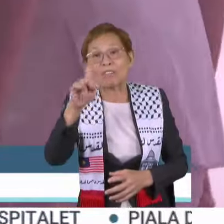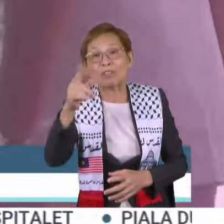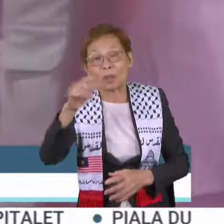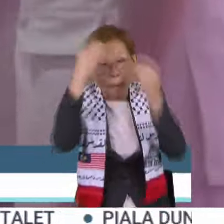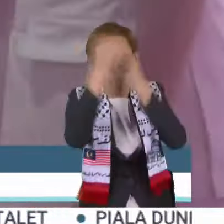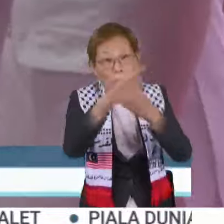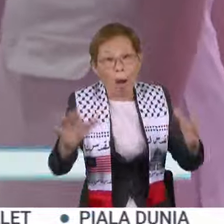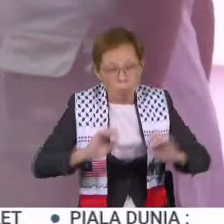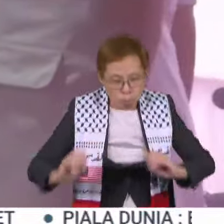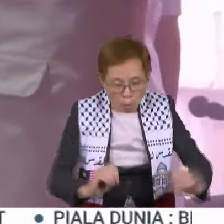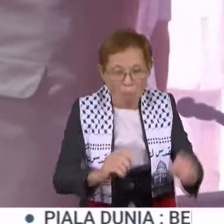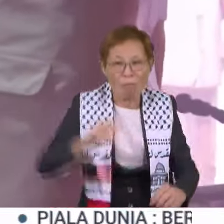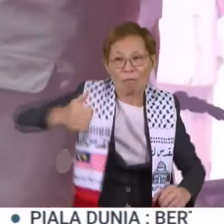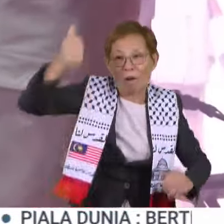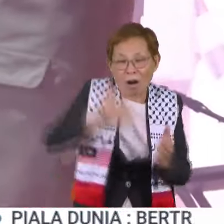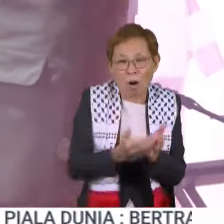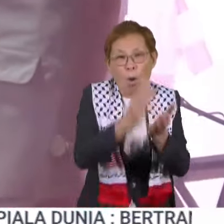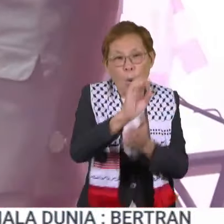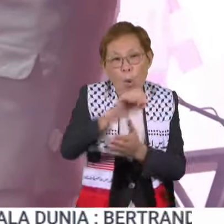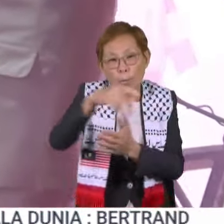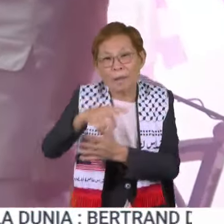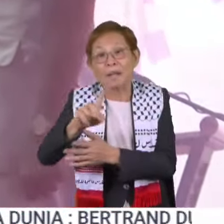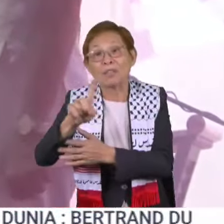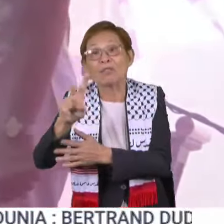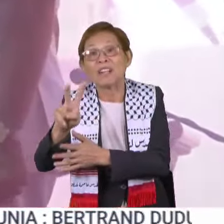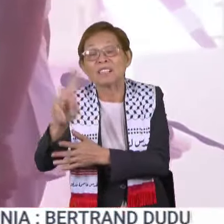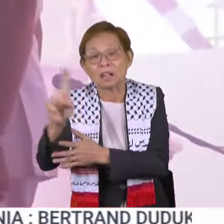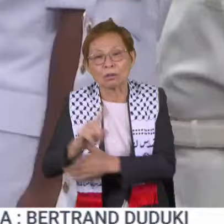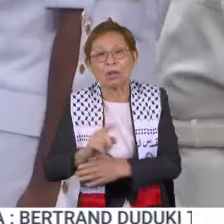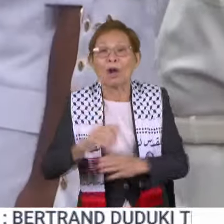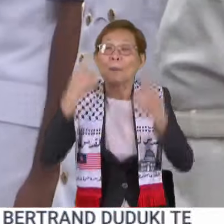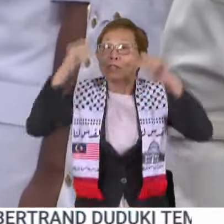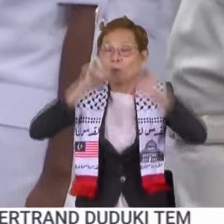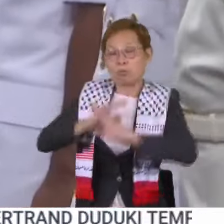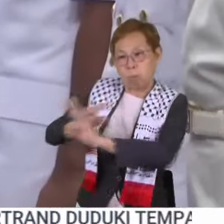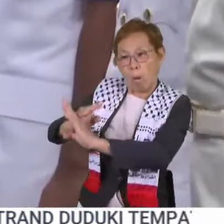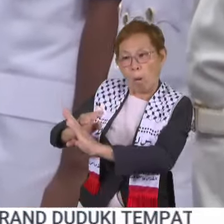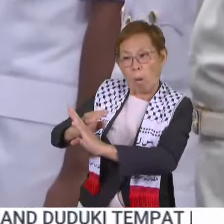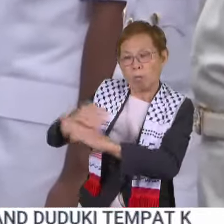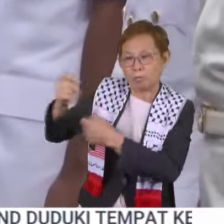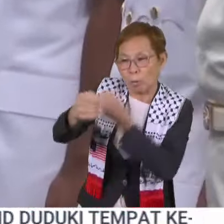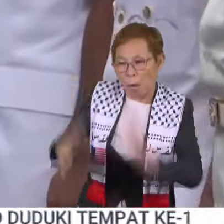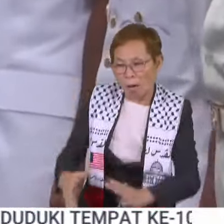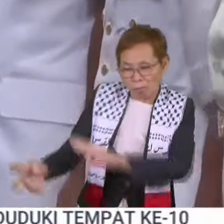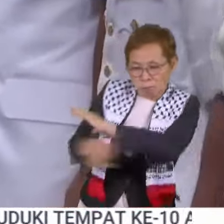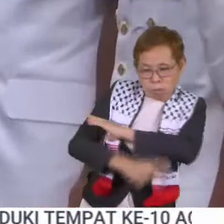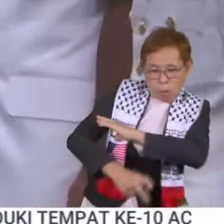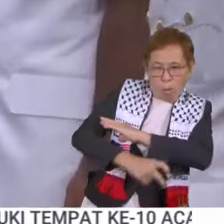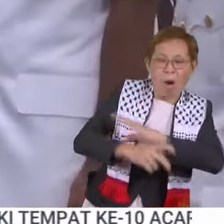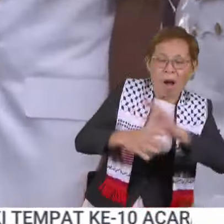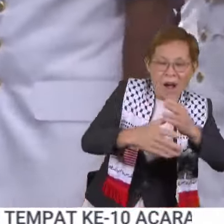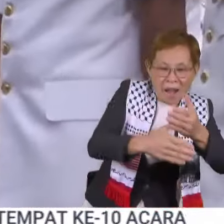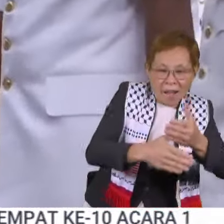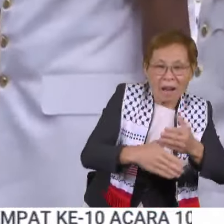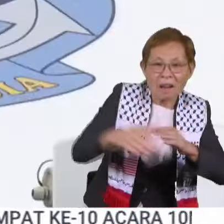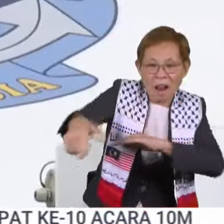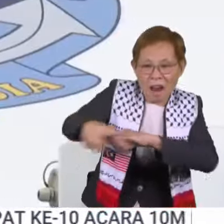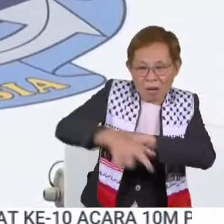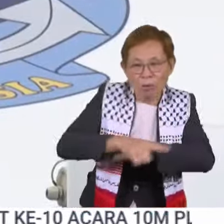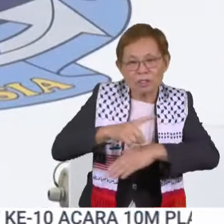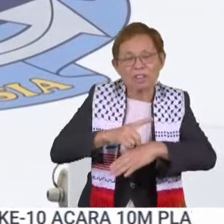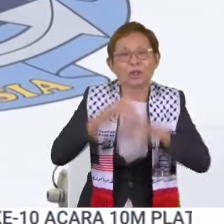pengoperasian sulung kapal opv1 berjaya mematahkan cubaan nelayan asing mencuri hasil laut di Tanjung po